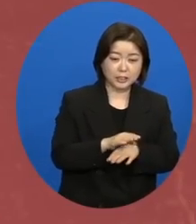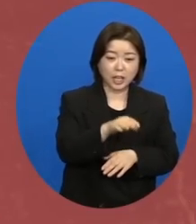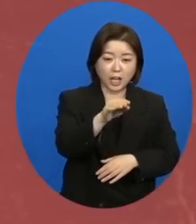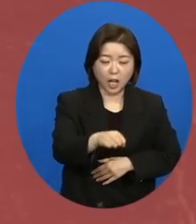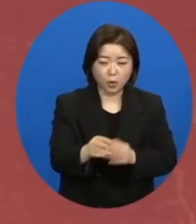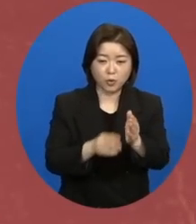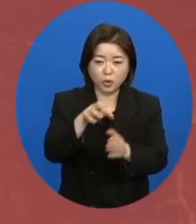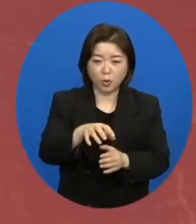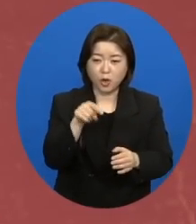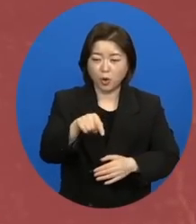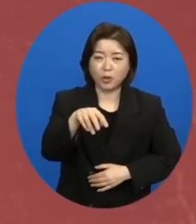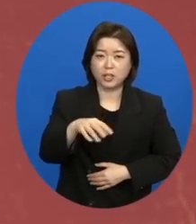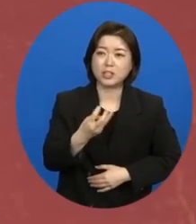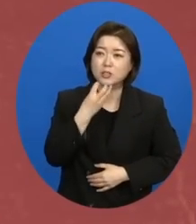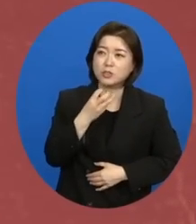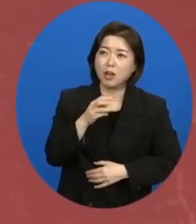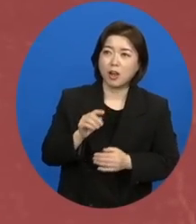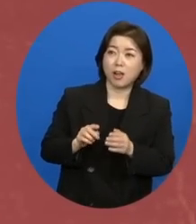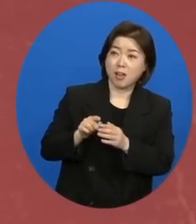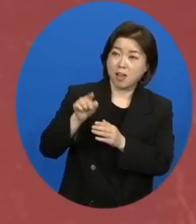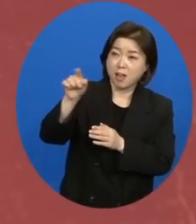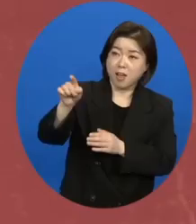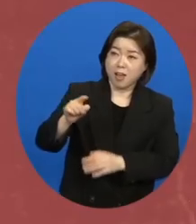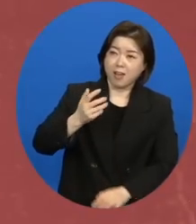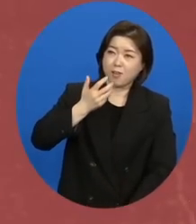거기 서울 가는 건 꿈 같은 얘기야.